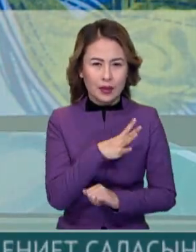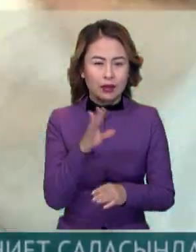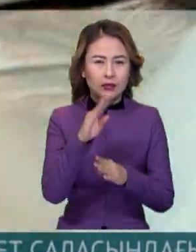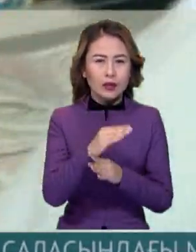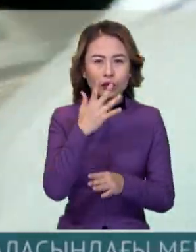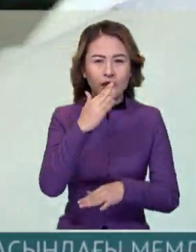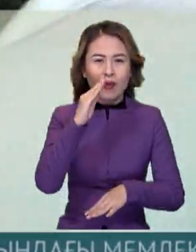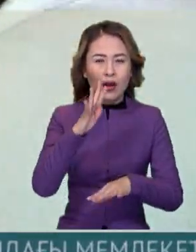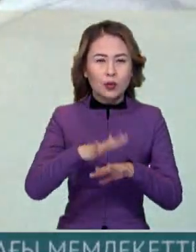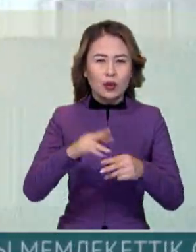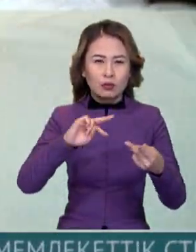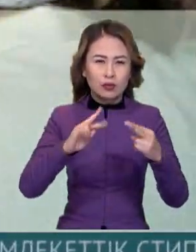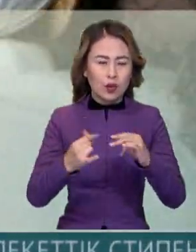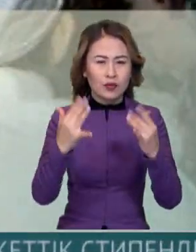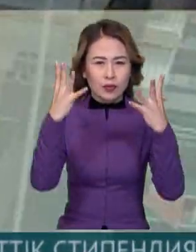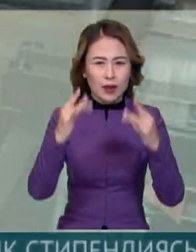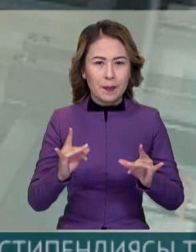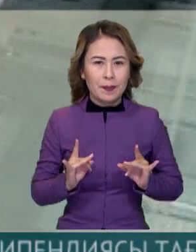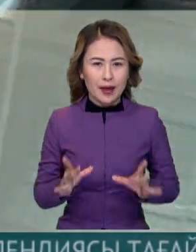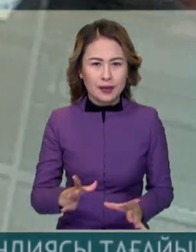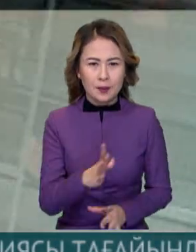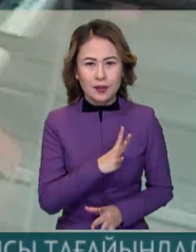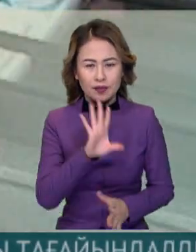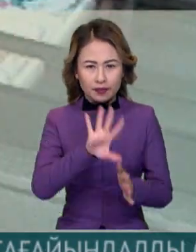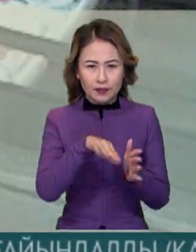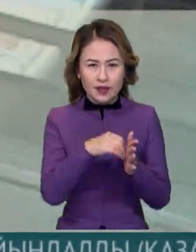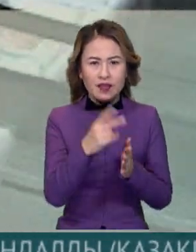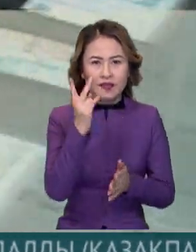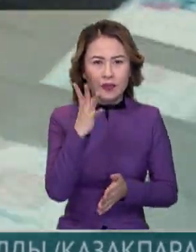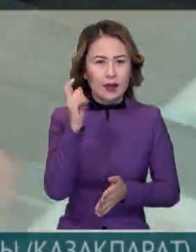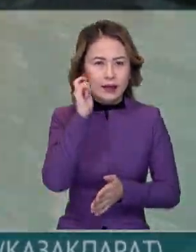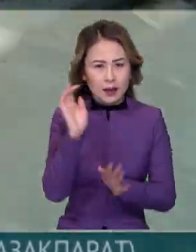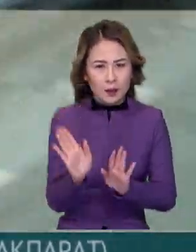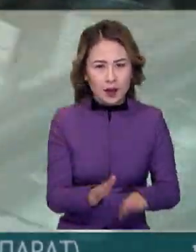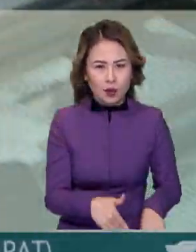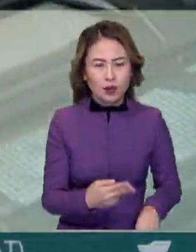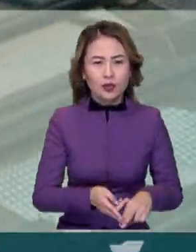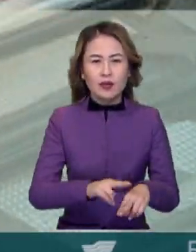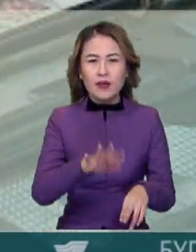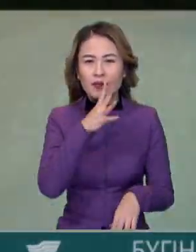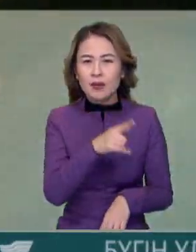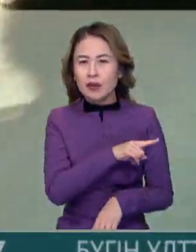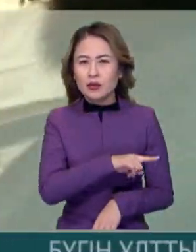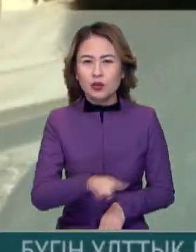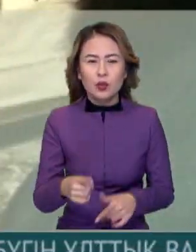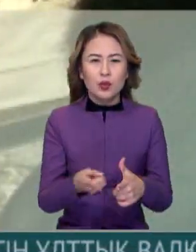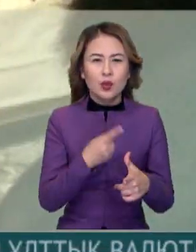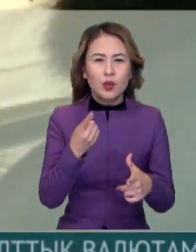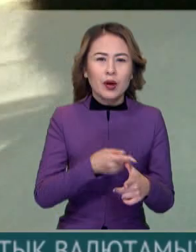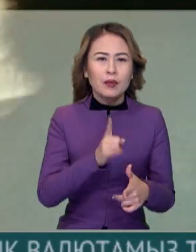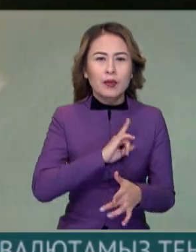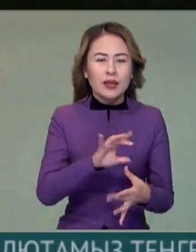Бұл күн ұлттық валютамыздың күні болып бекітілді. Содан бері міне 25 жыл өтті. Ширек ғасыр ішінде теңге